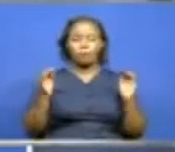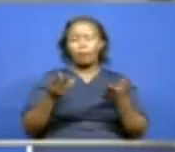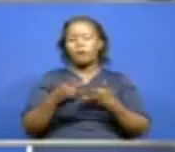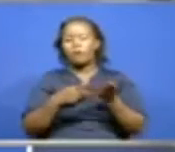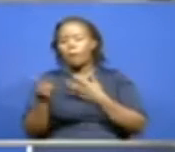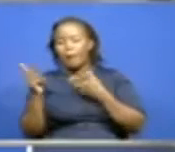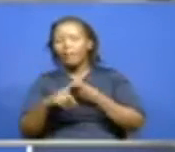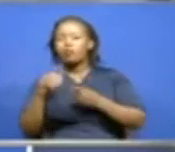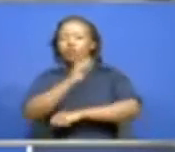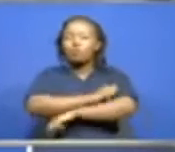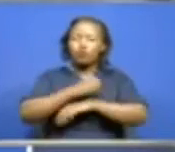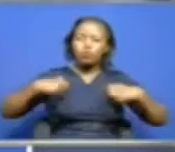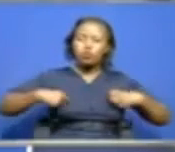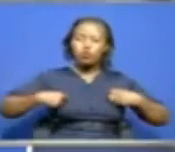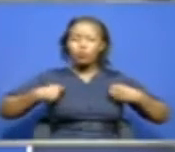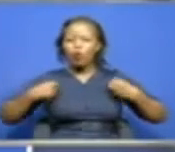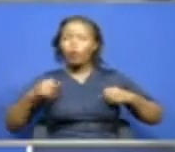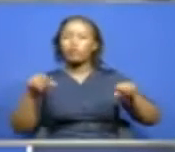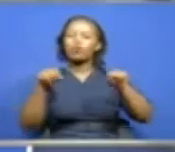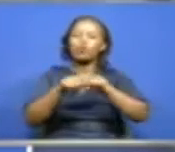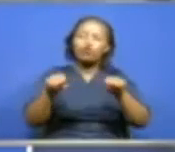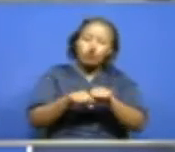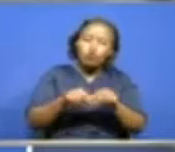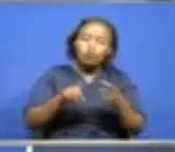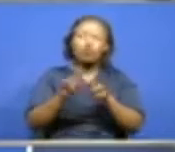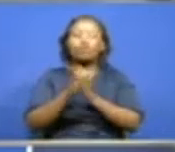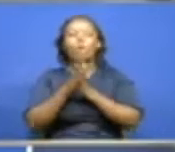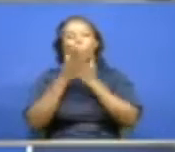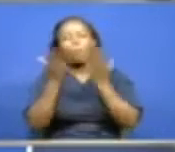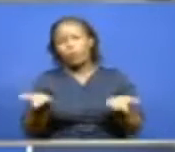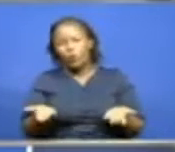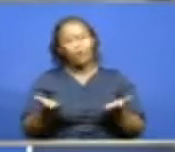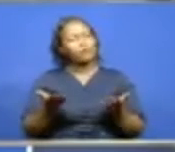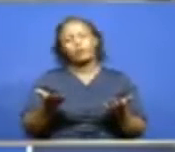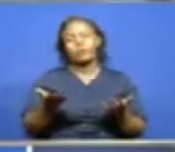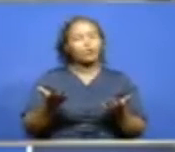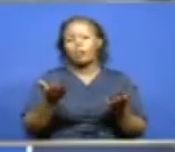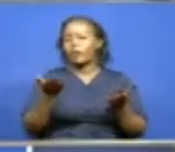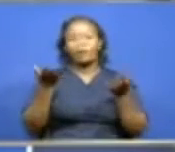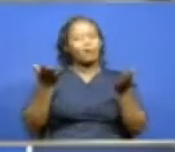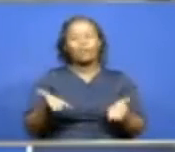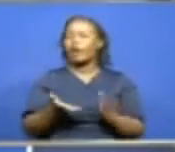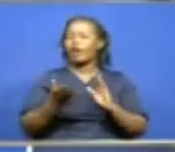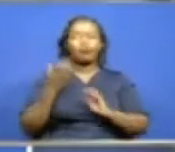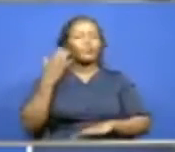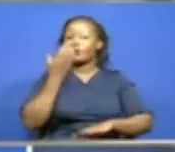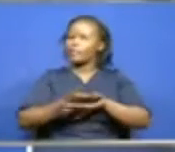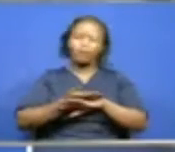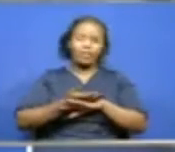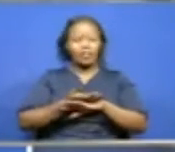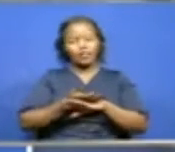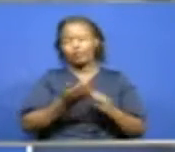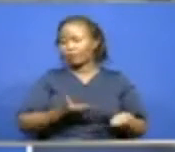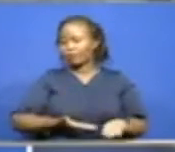Kununua mauniform, viatu, vitabu. Sasa imekuwa ni kibarua kigumu